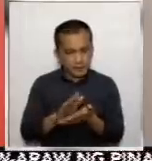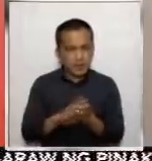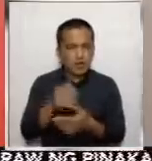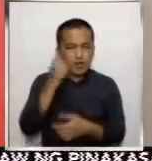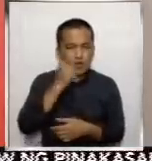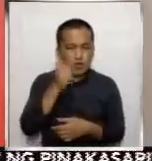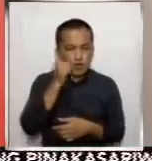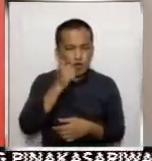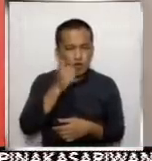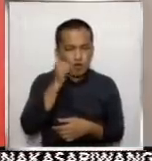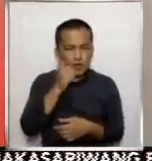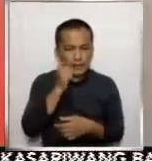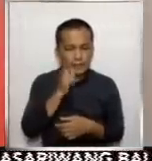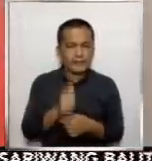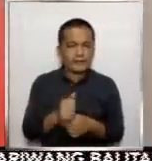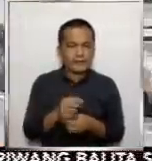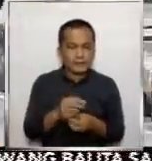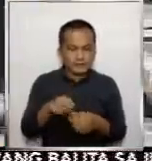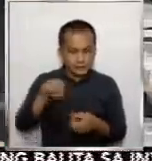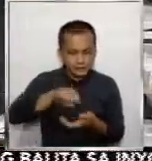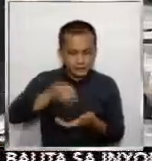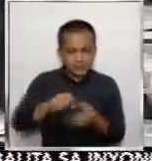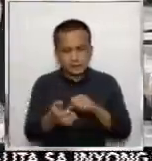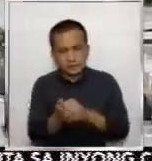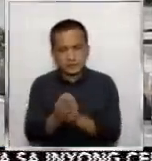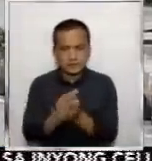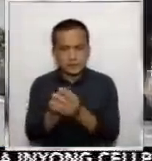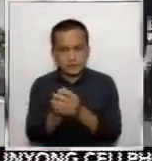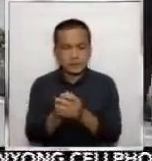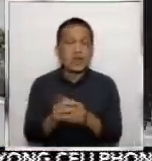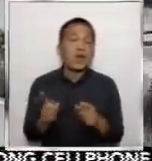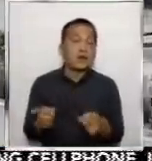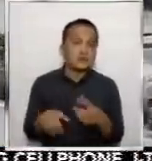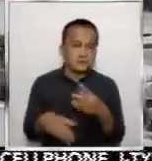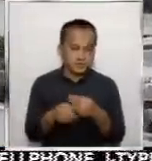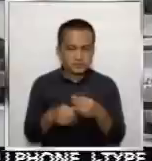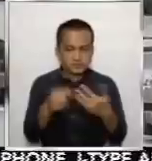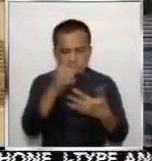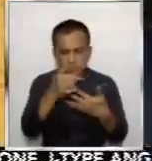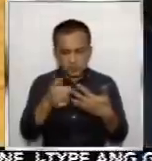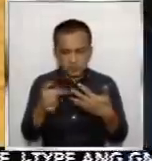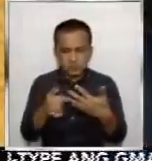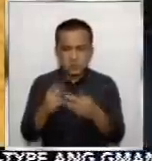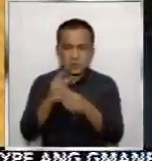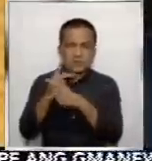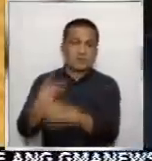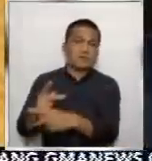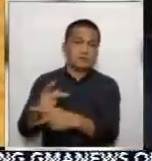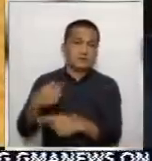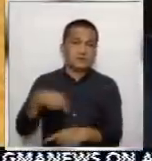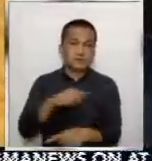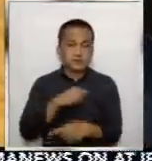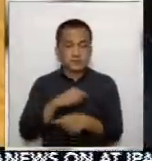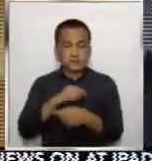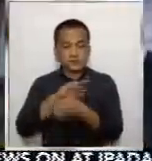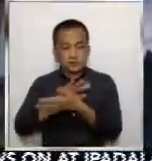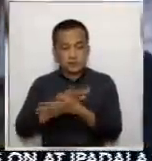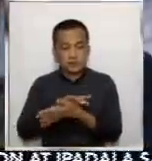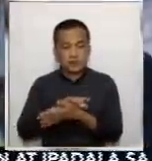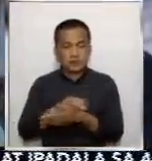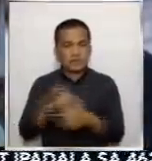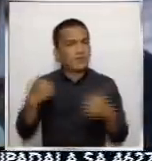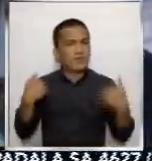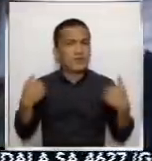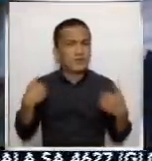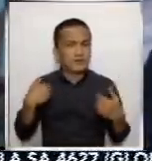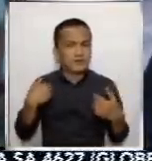paghugas o pagsasanitize ng kamay. Ang mga ito lamang ang panlaban natin sa COVID-19 habang wala pang